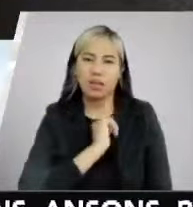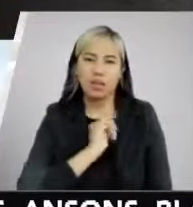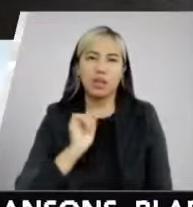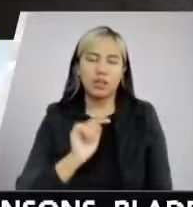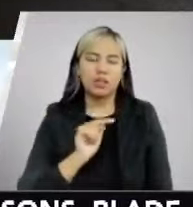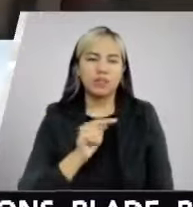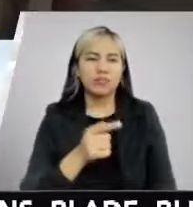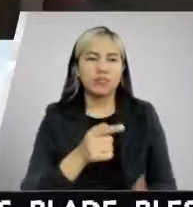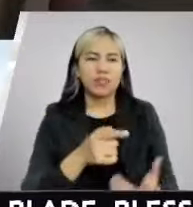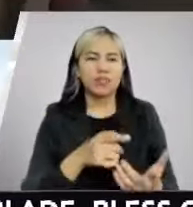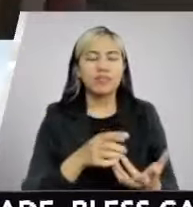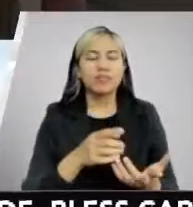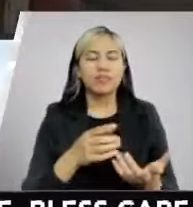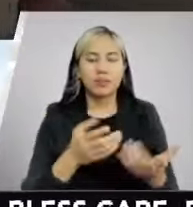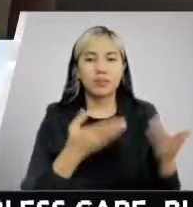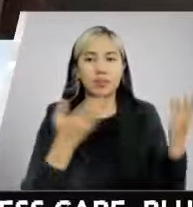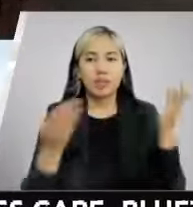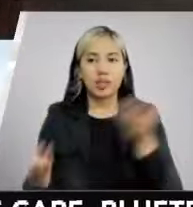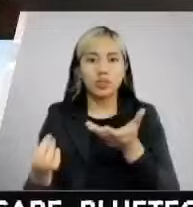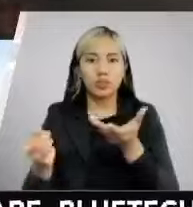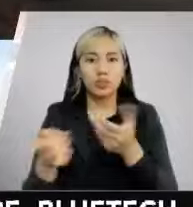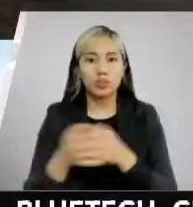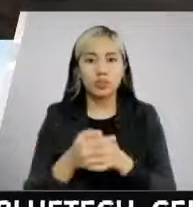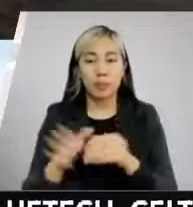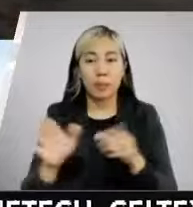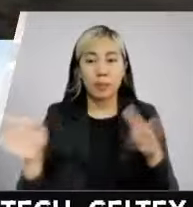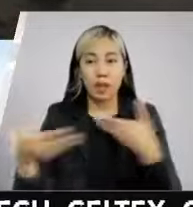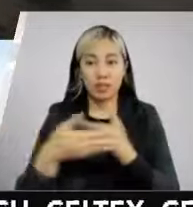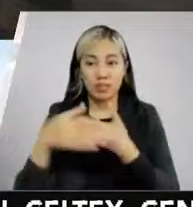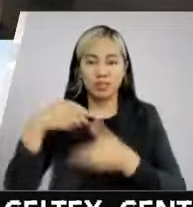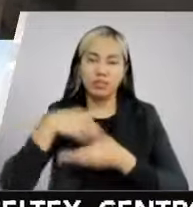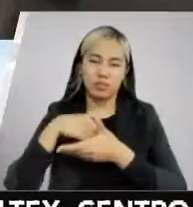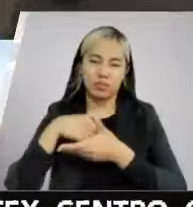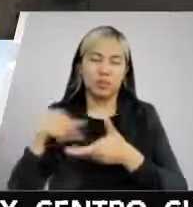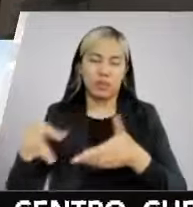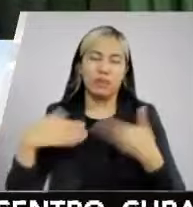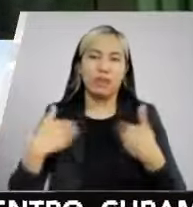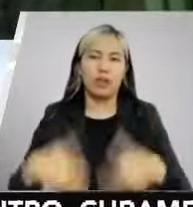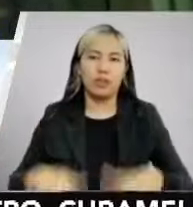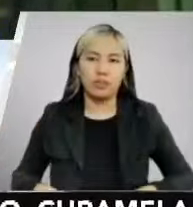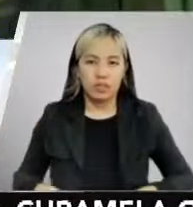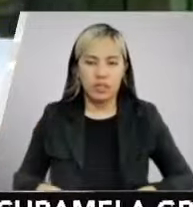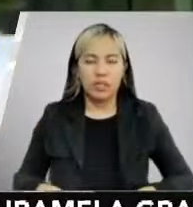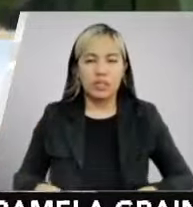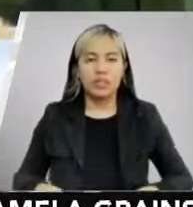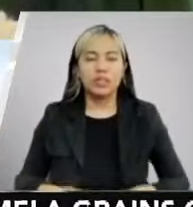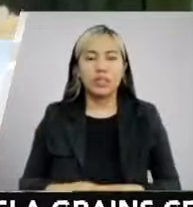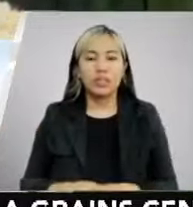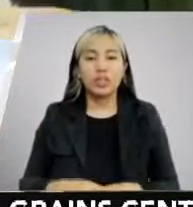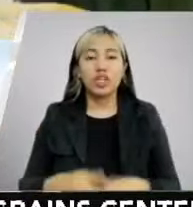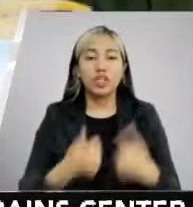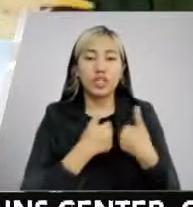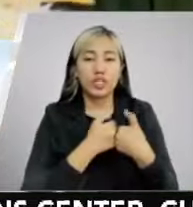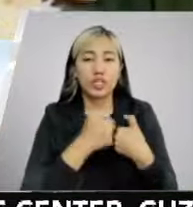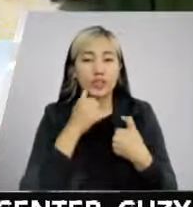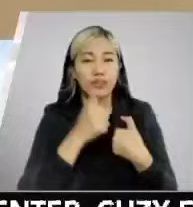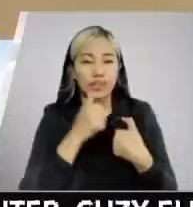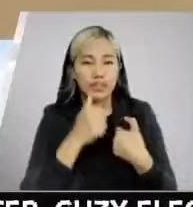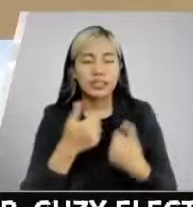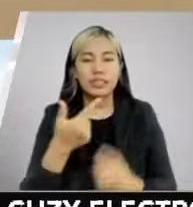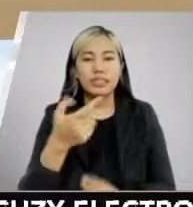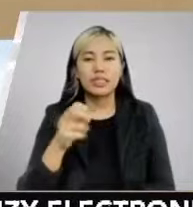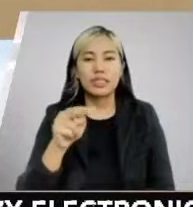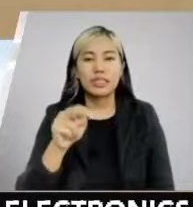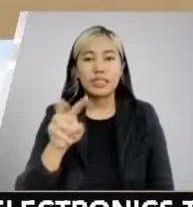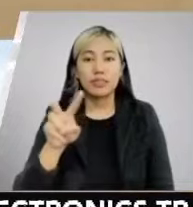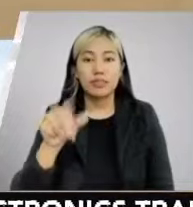ang kahon na naglalaman ng mga labi ni Cohen kahapon. Nakaburol pa rin ang nobya ni Cohen na si Geneva Lopez na ililibing